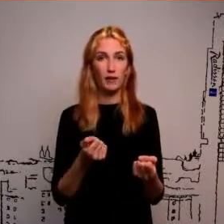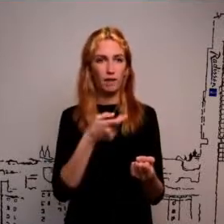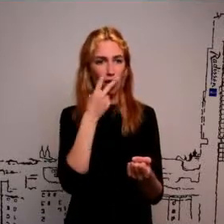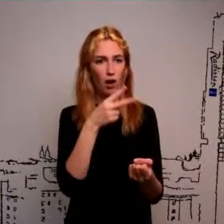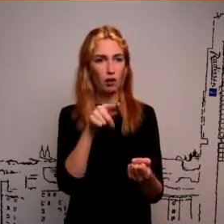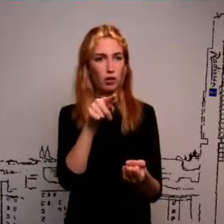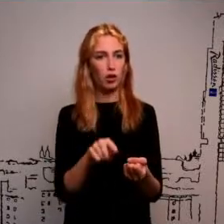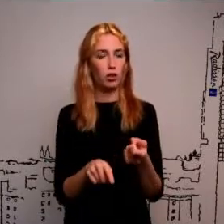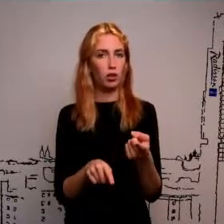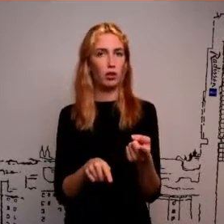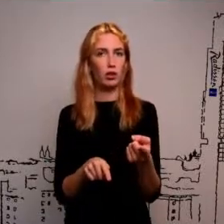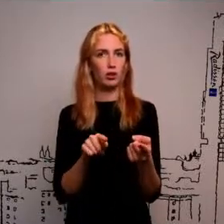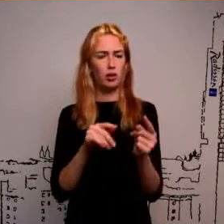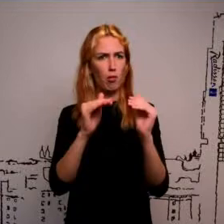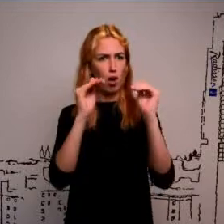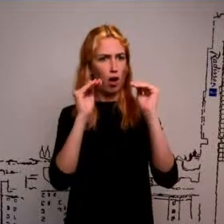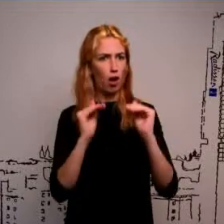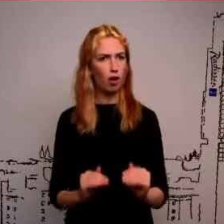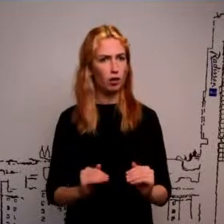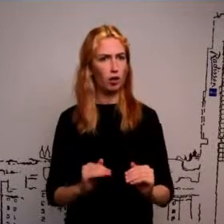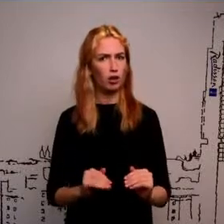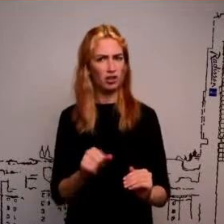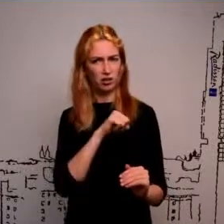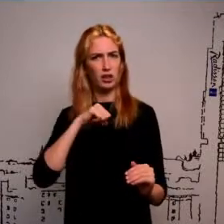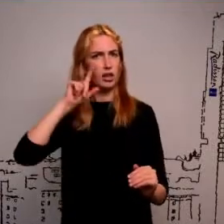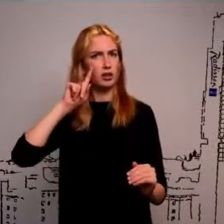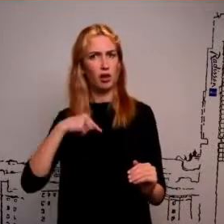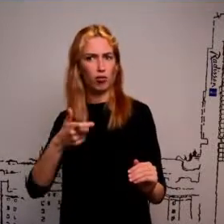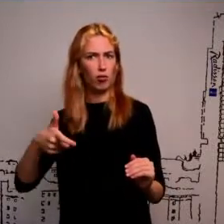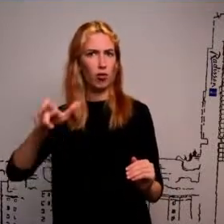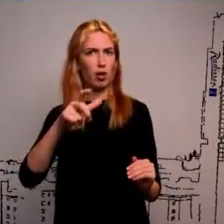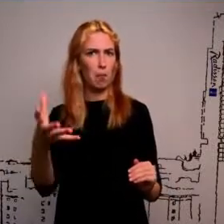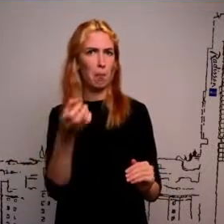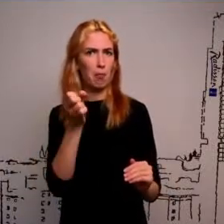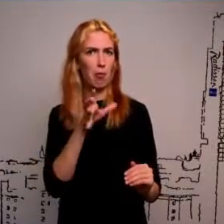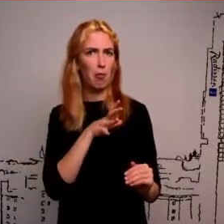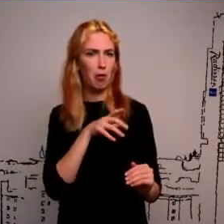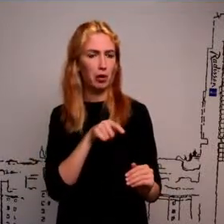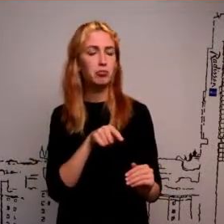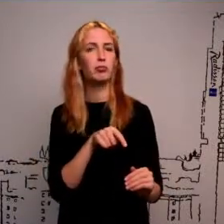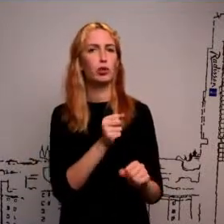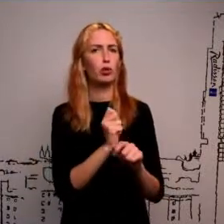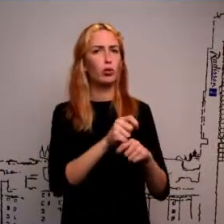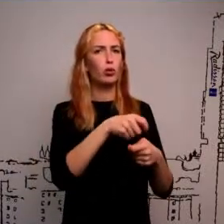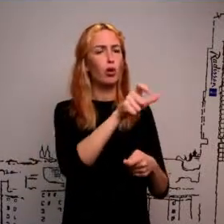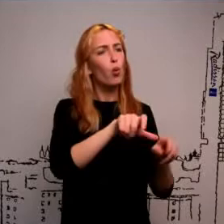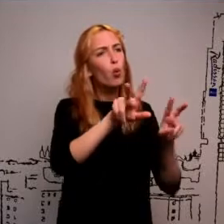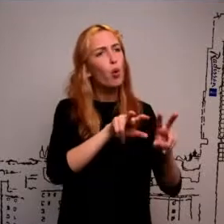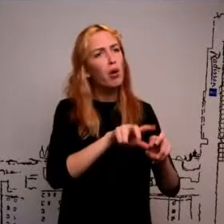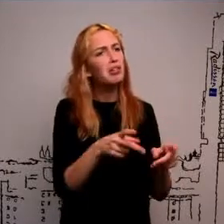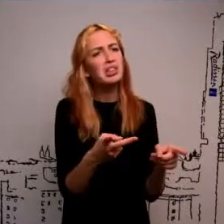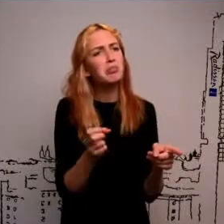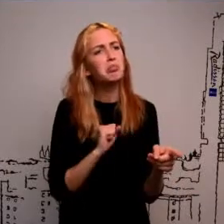nagu madalamaks sellest, mis ta teab, et ta on kätte saanud, et siis võiks nagu uurida tööandjalt, et miks nii on.